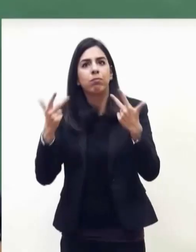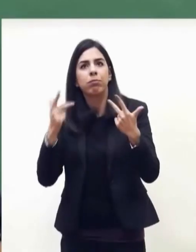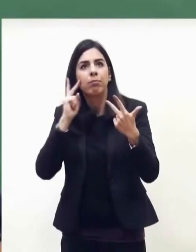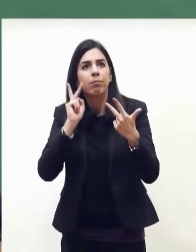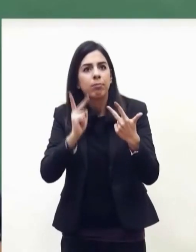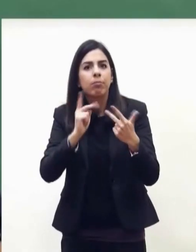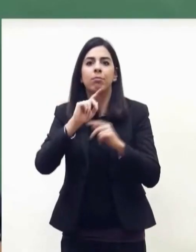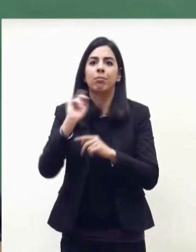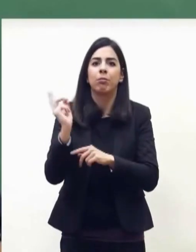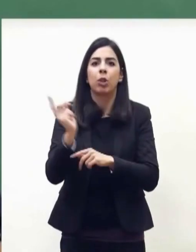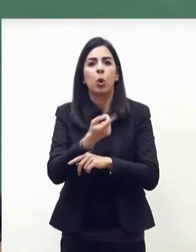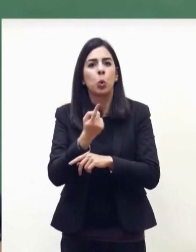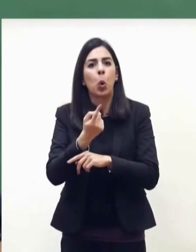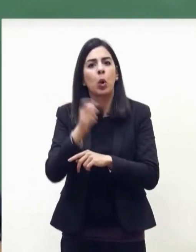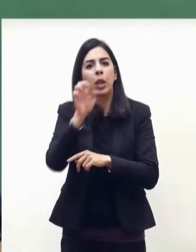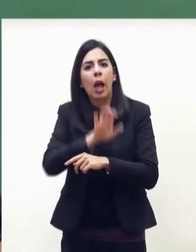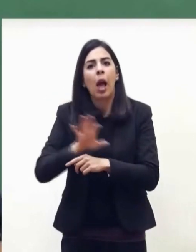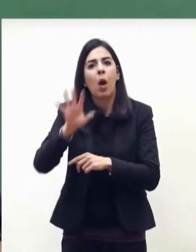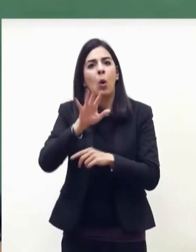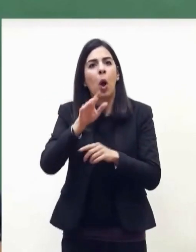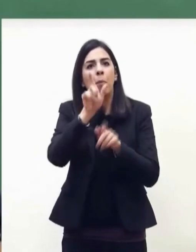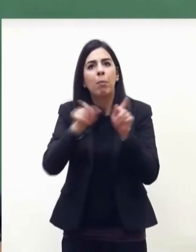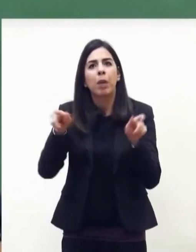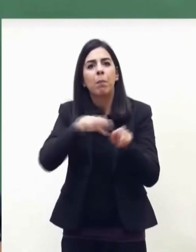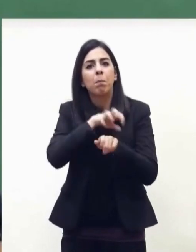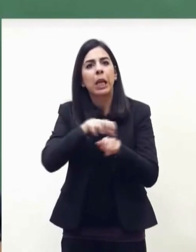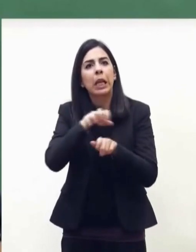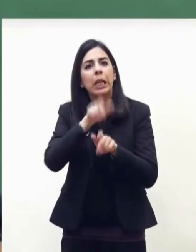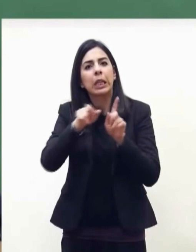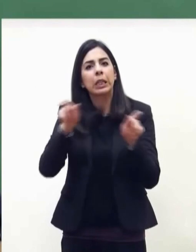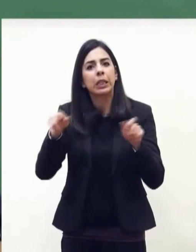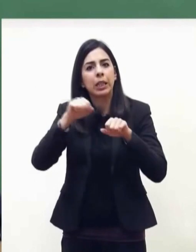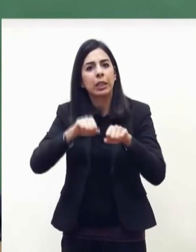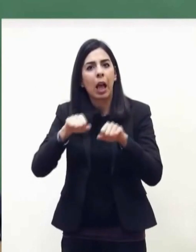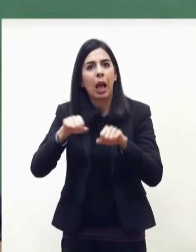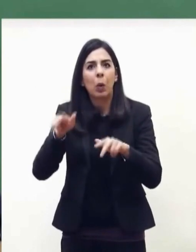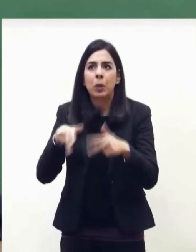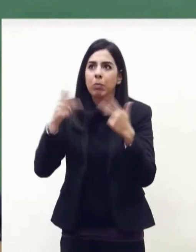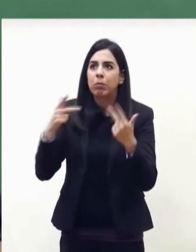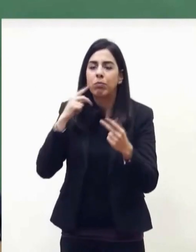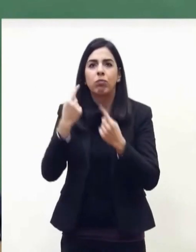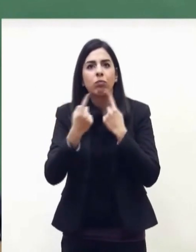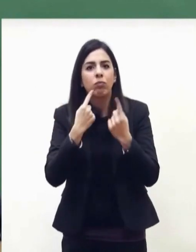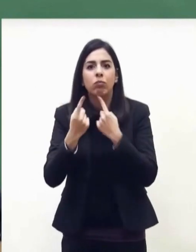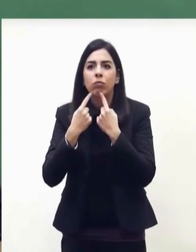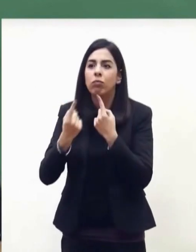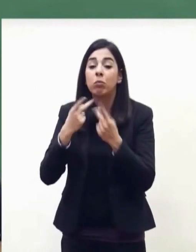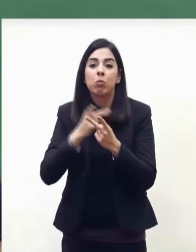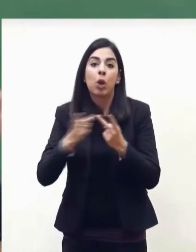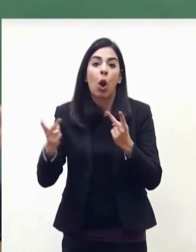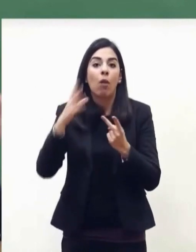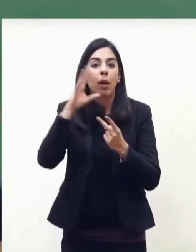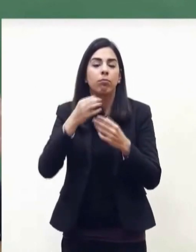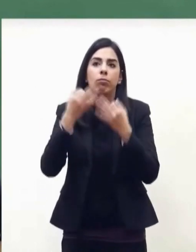il Comitato Tecnico Scientifico. Il coordinatore, Franco Locatelli, non ha dubbi. Vaccinare i più piccoli significa